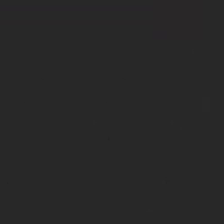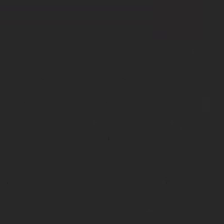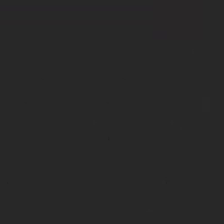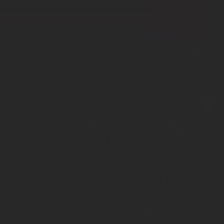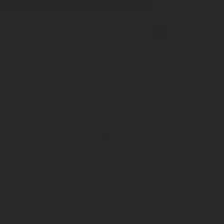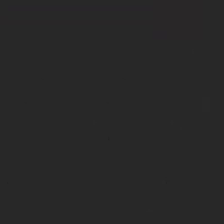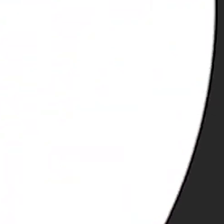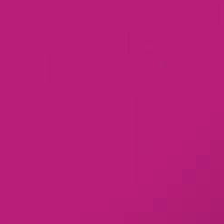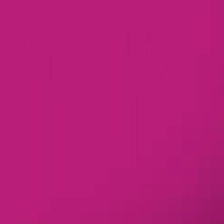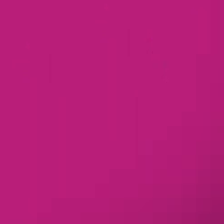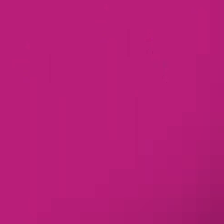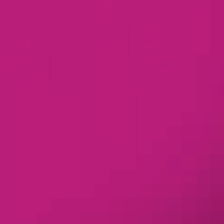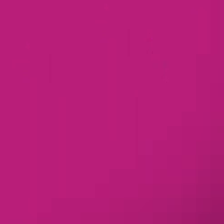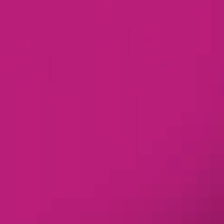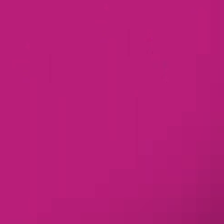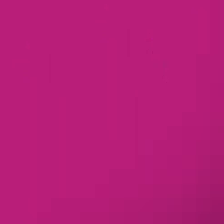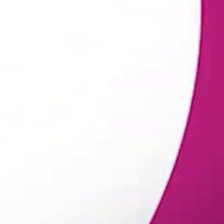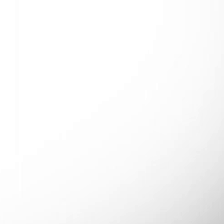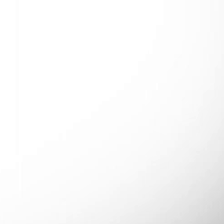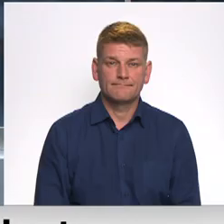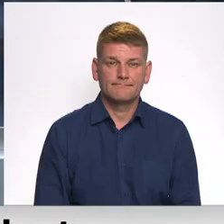Re, viss ēters ir te!